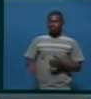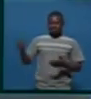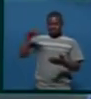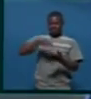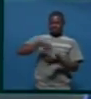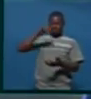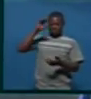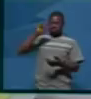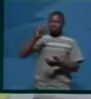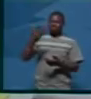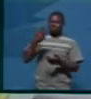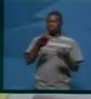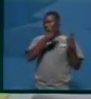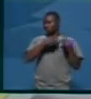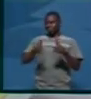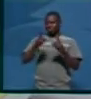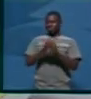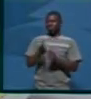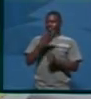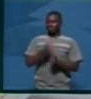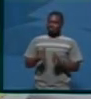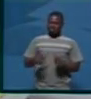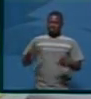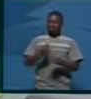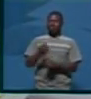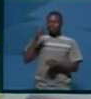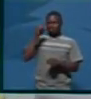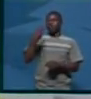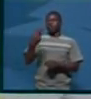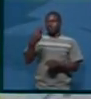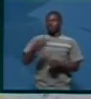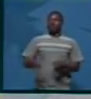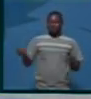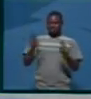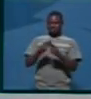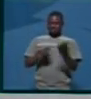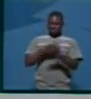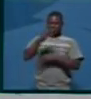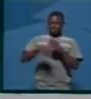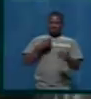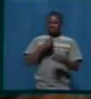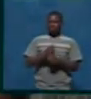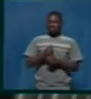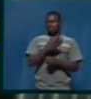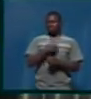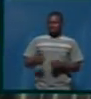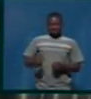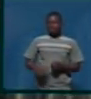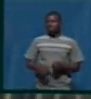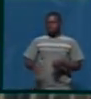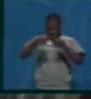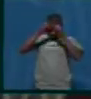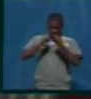pilotage des pôles de croissance tient deux sessions par an et est présidé par le Premier ministre Paul